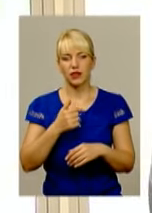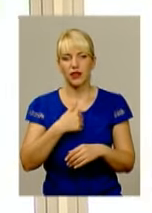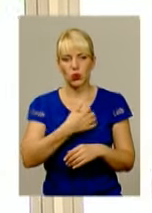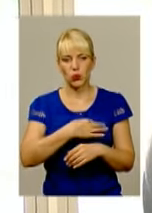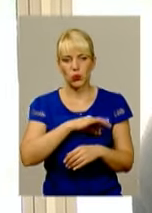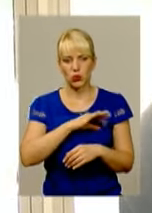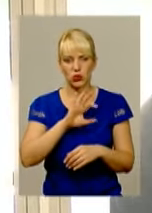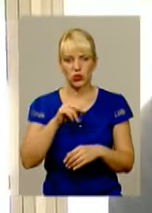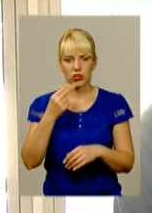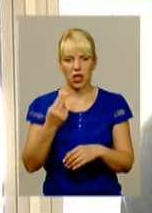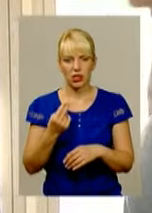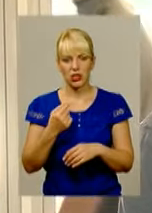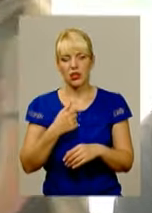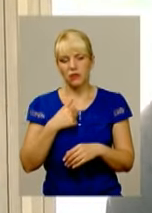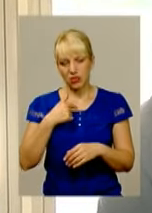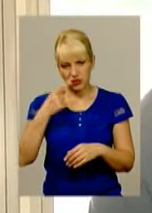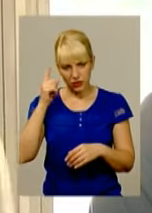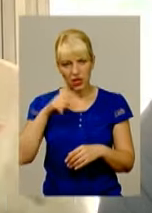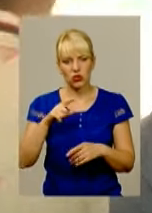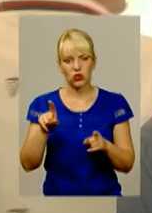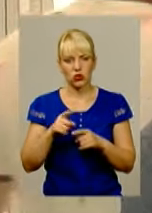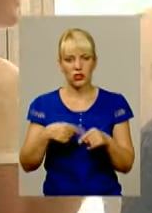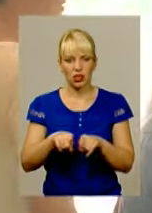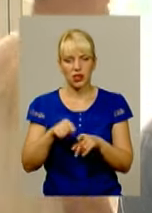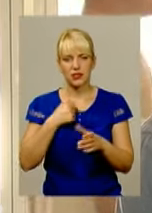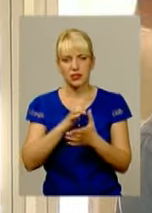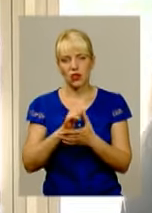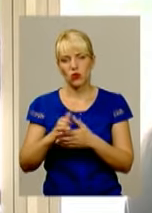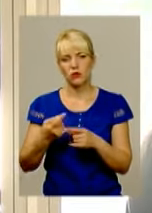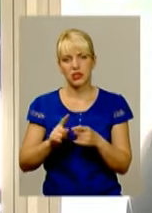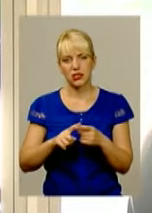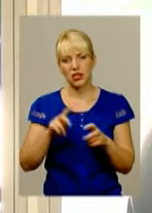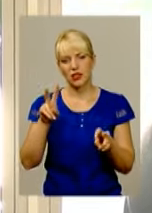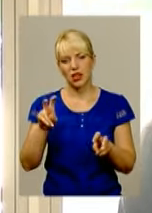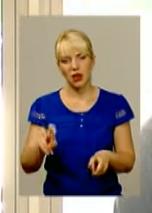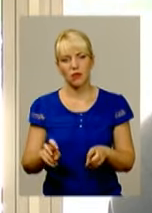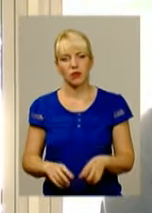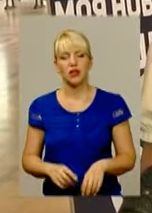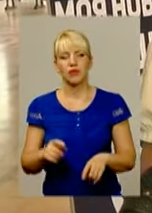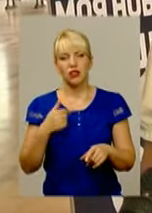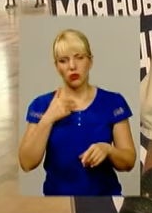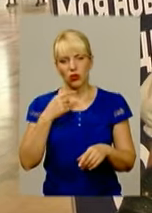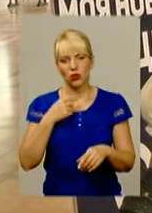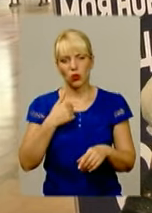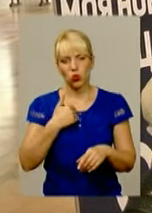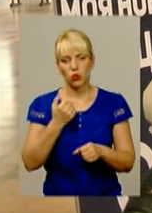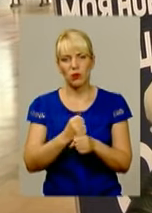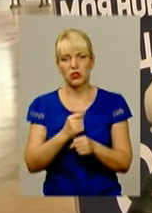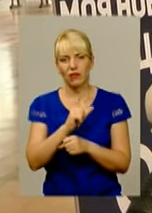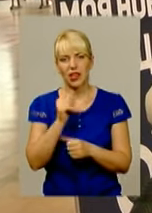спеціальності, так що мені це більш знайомо, так що більш з законами знайомі і так, що з людьми самі працювати. Хочу, щоб